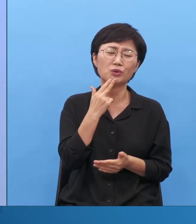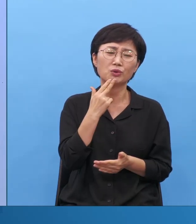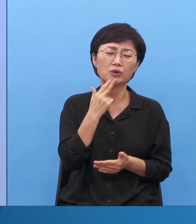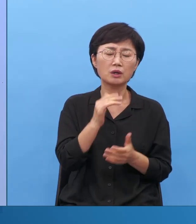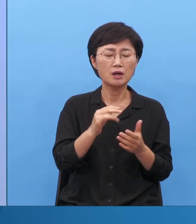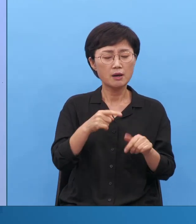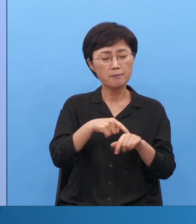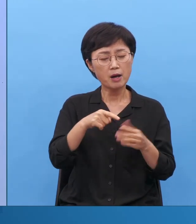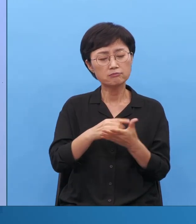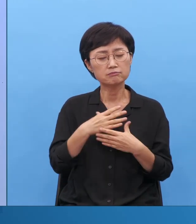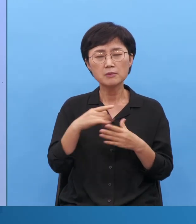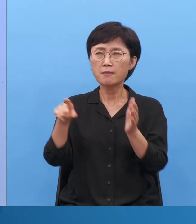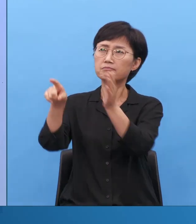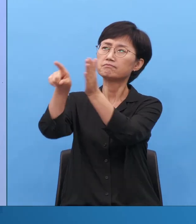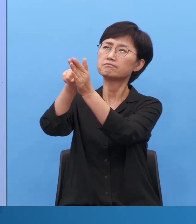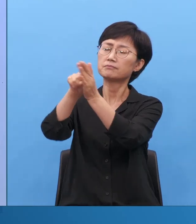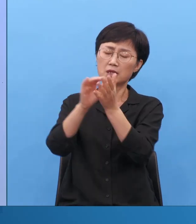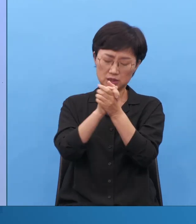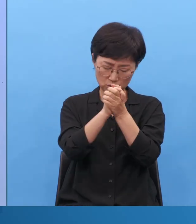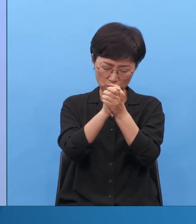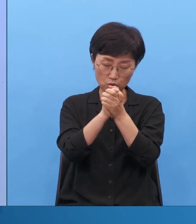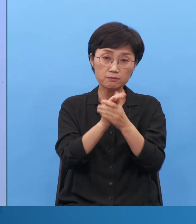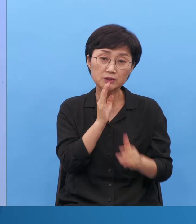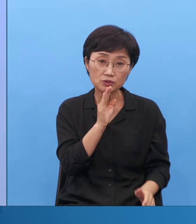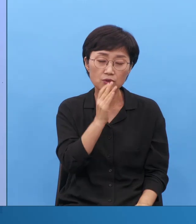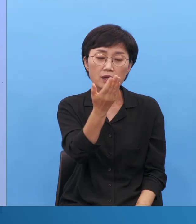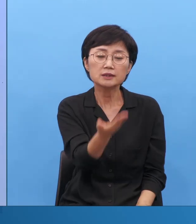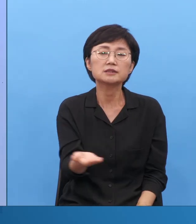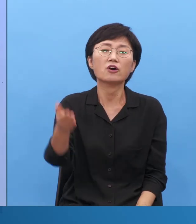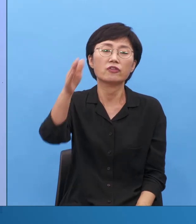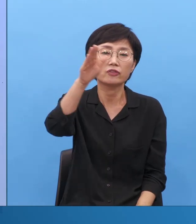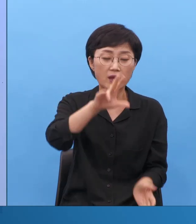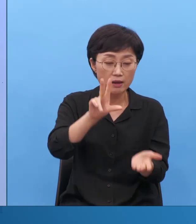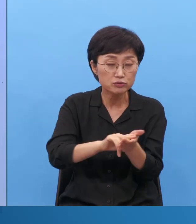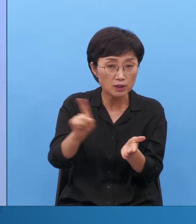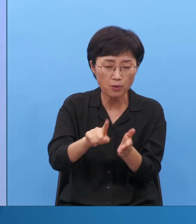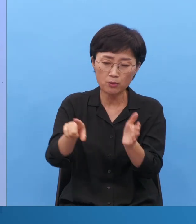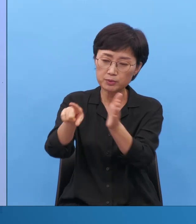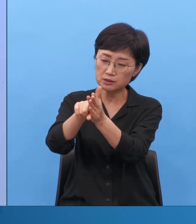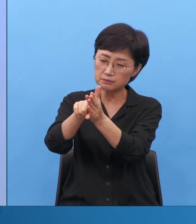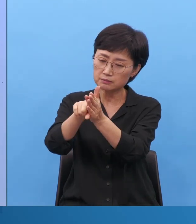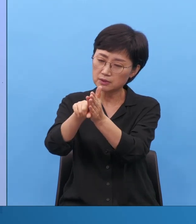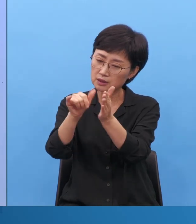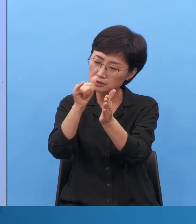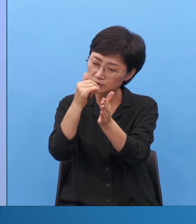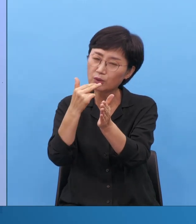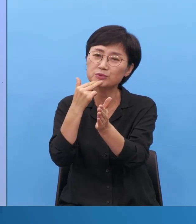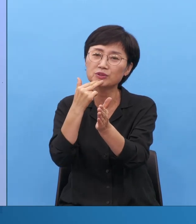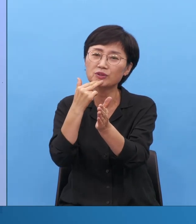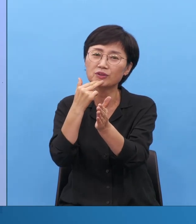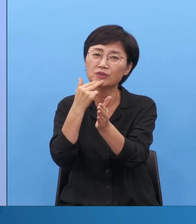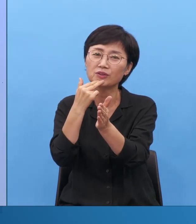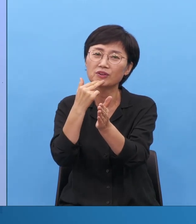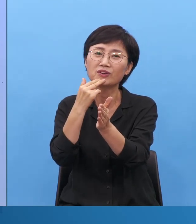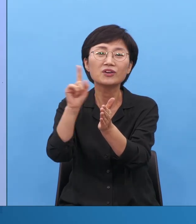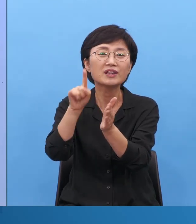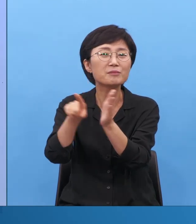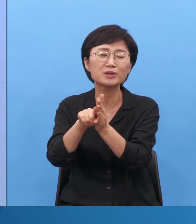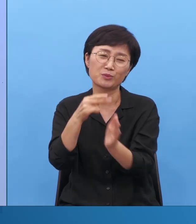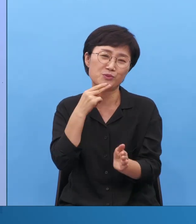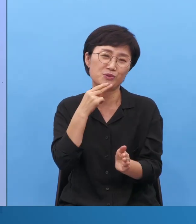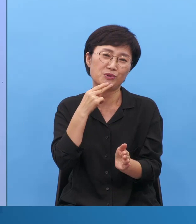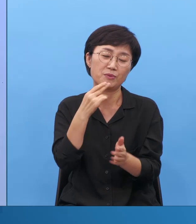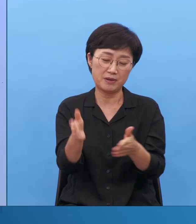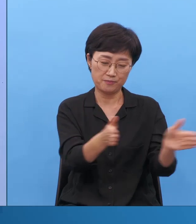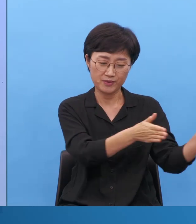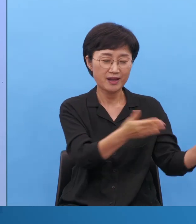any strength to do 믿음이 this. 없을 뿐입니다. The fact is that we just lack faith. 제가 어릴 때 다닌 교회가 저 수중동에 있습니다.